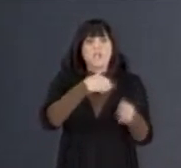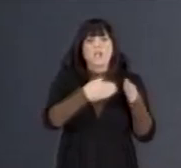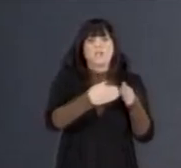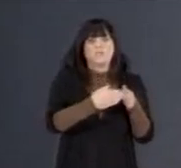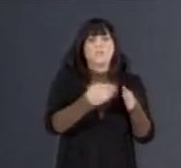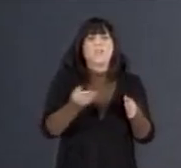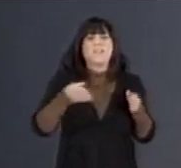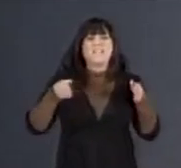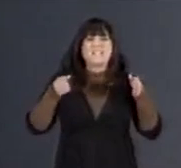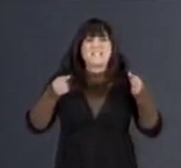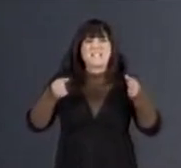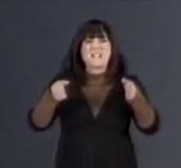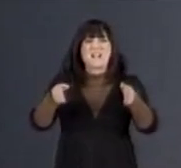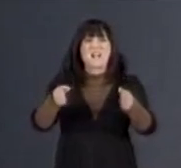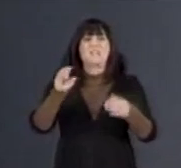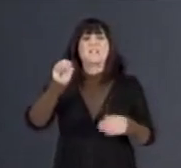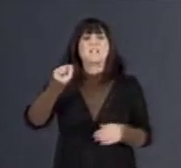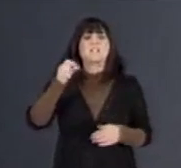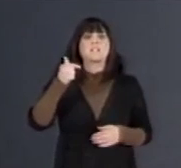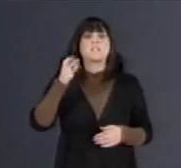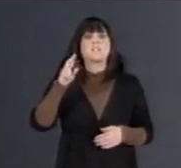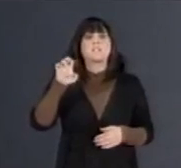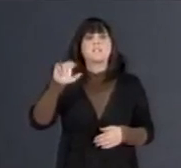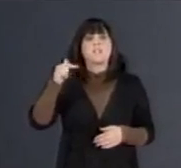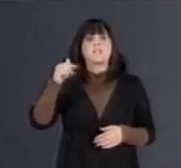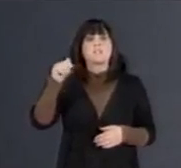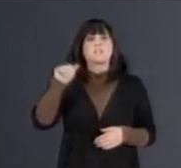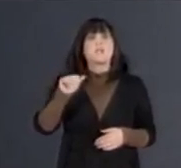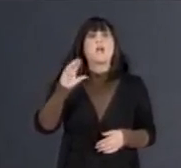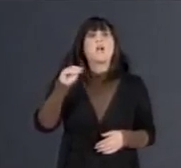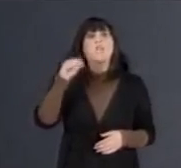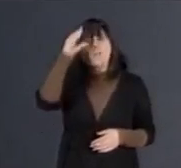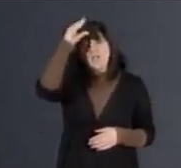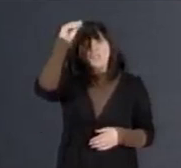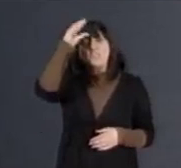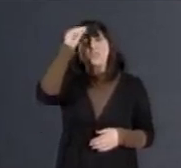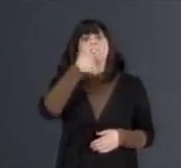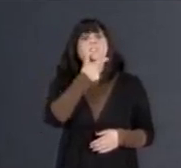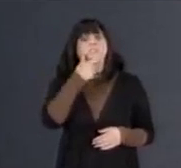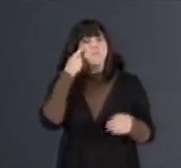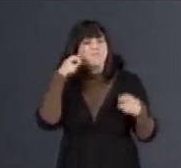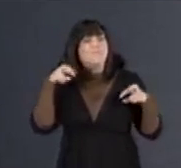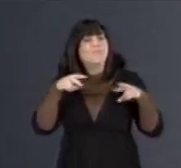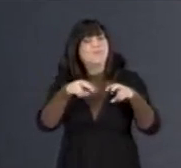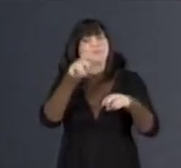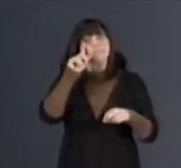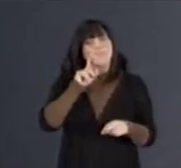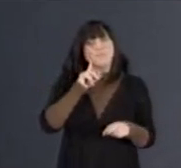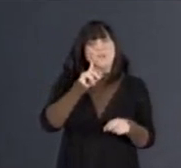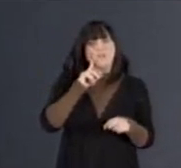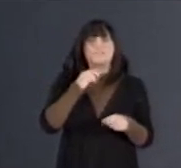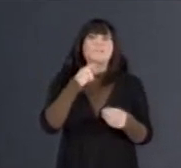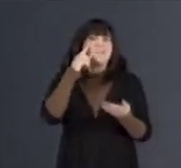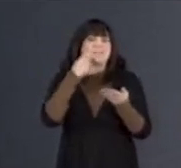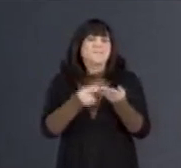iħħu ad-reħ dress tal-60s-60s frax frax Jaka domxemmek l-barmaid u laffari dik.